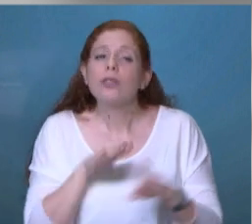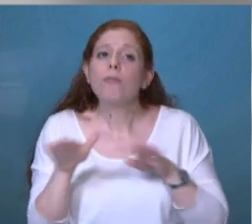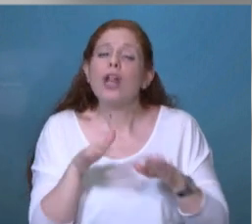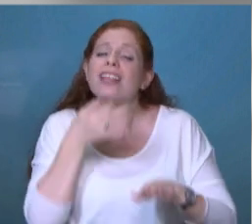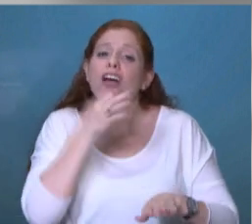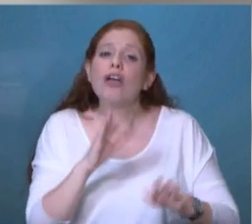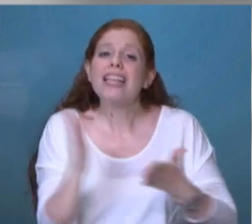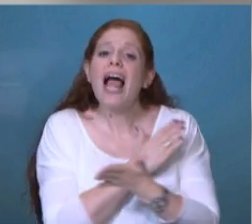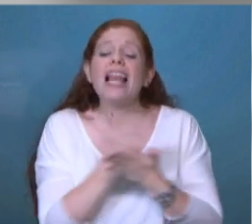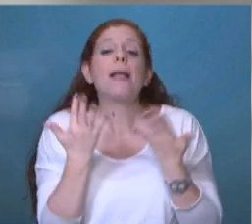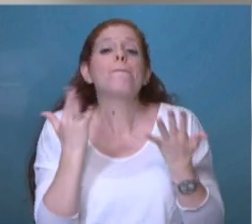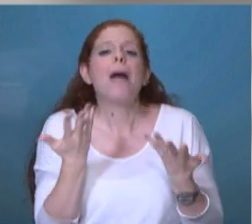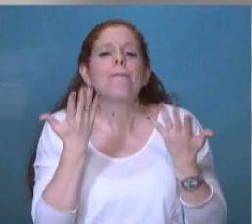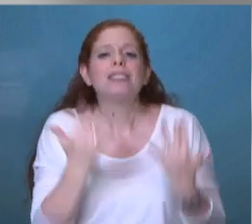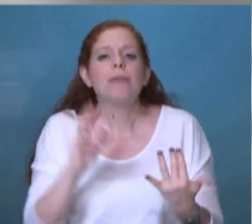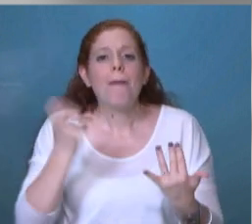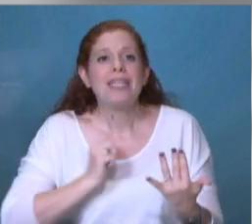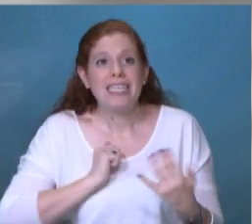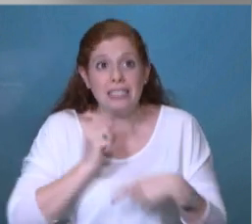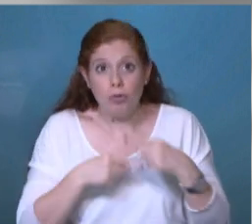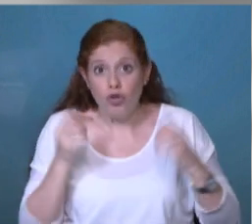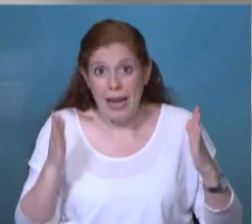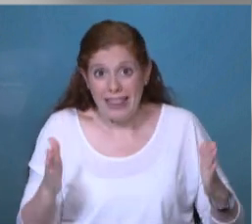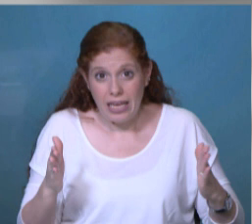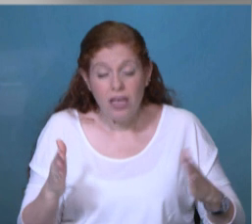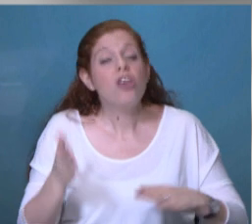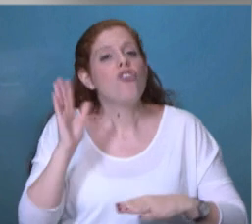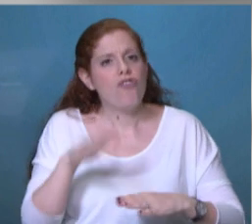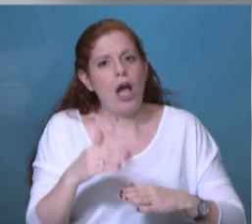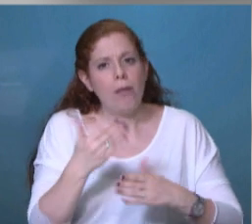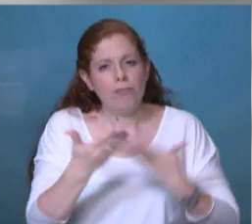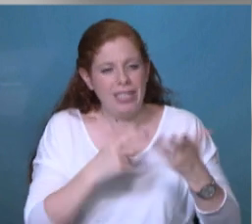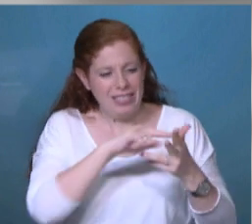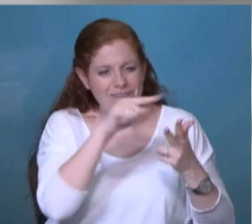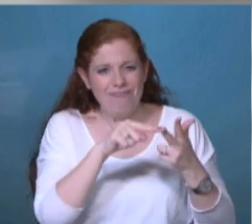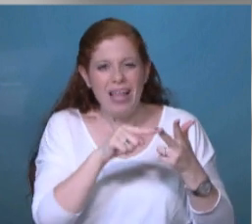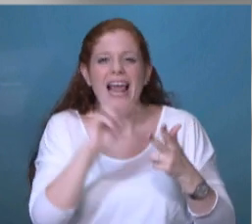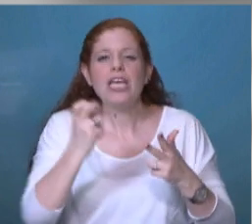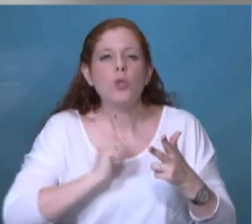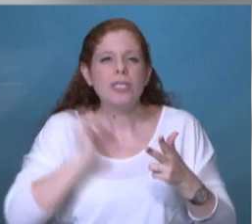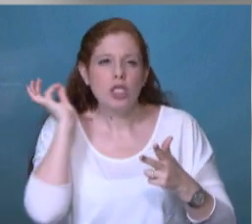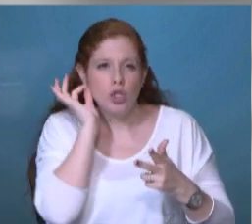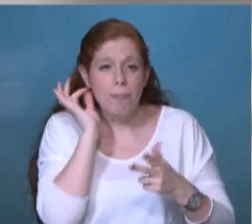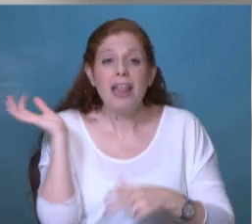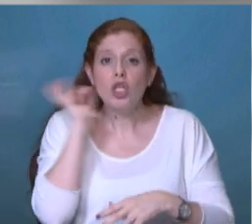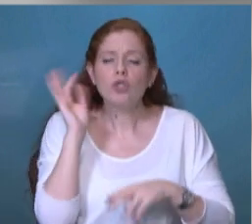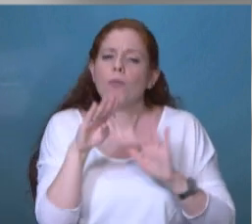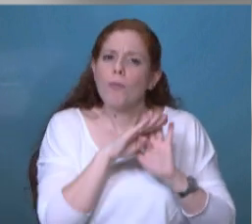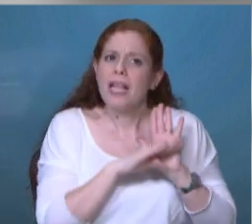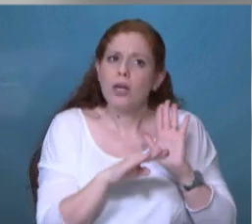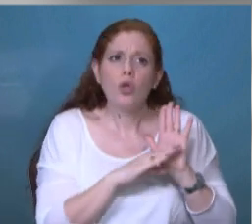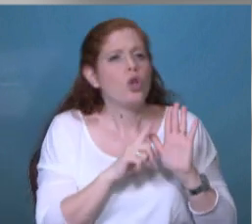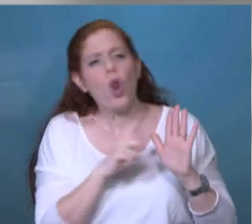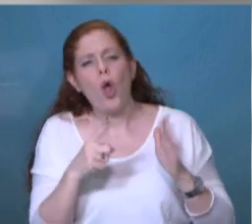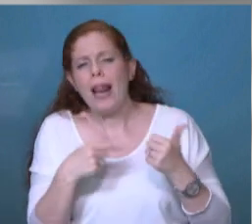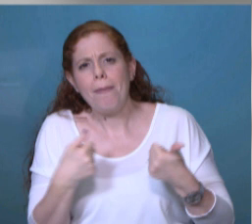להחליט מהו מספר המתגייסים השנתי. וגם יש התייחסות לנושא של גיוס נשים. נשים העומדות בתנאי התקנות לא יתקלו